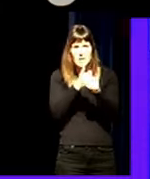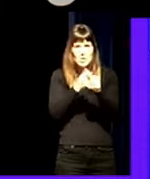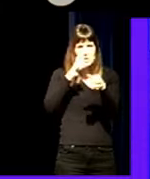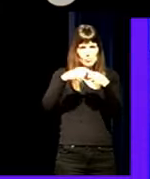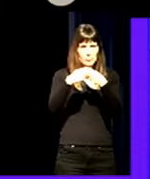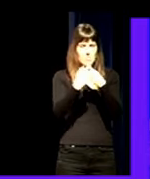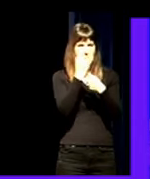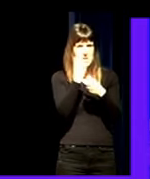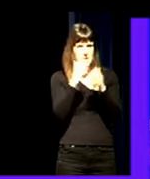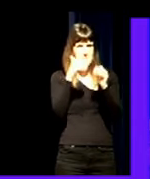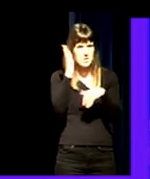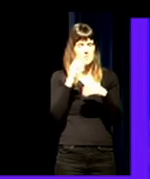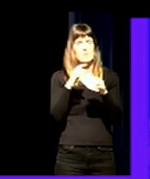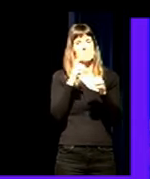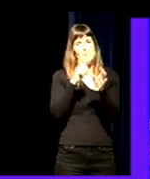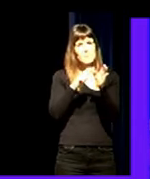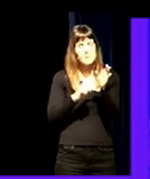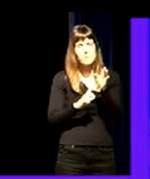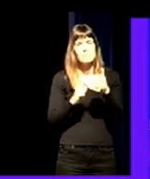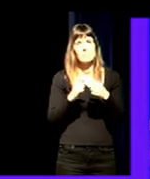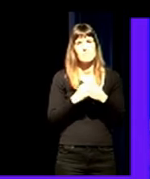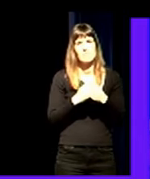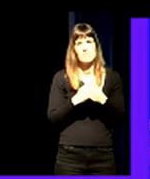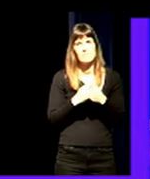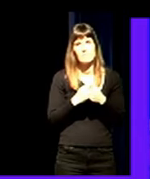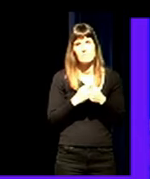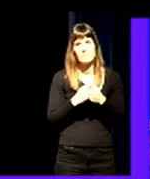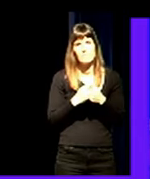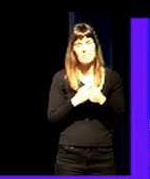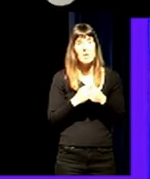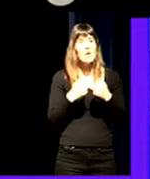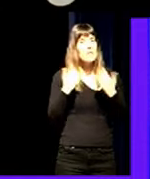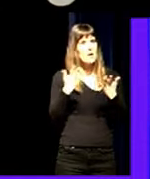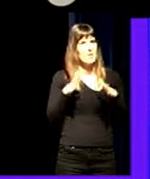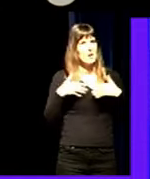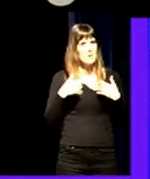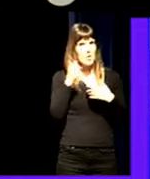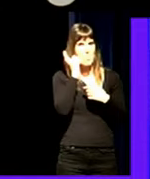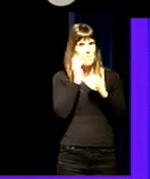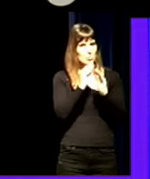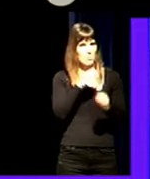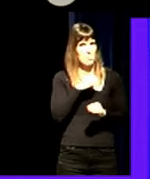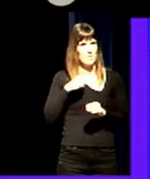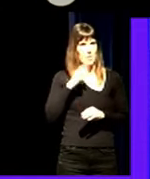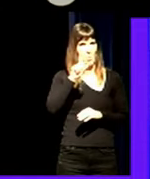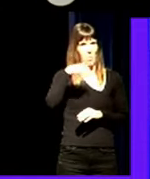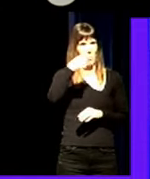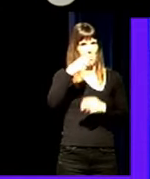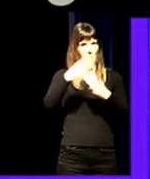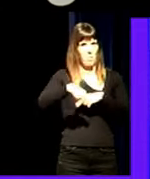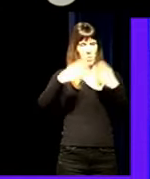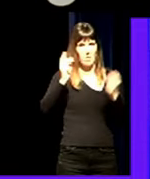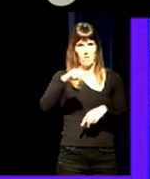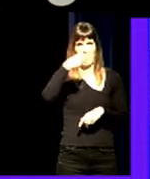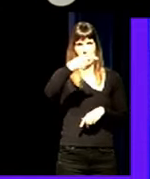eta edo, ipintzea haien zenbaki telefonoa baita ere, publikoa. Eta gero hori sartzea,